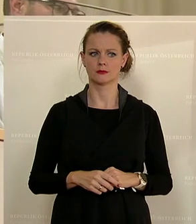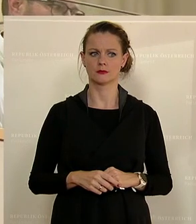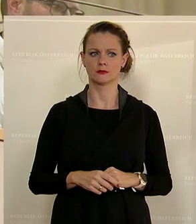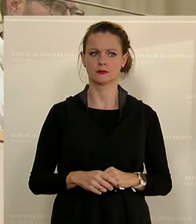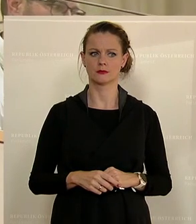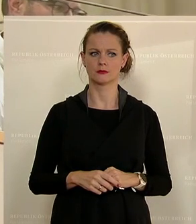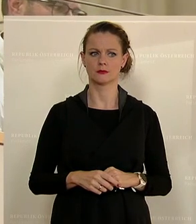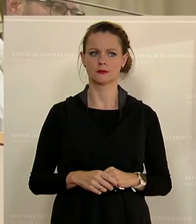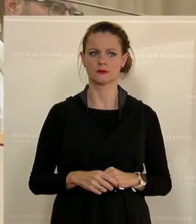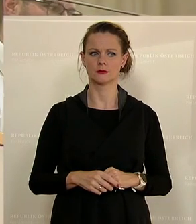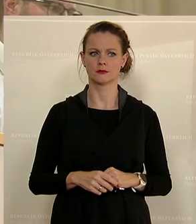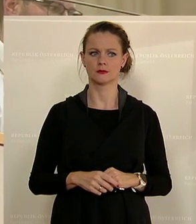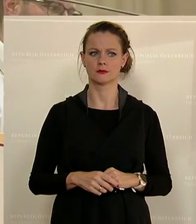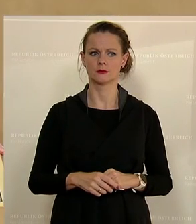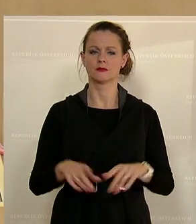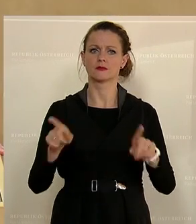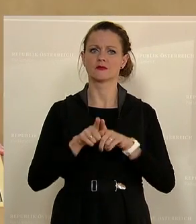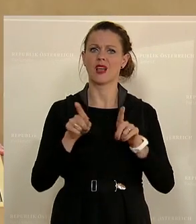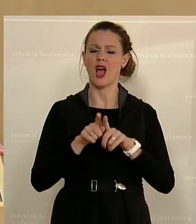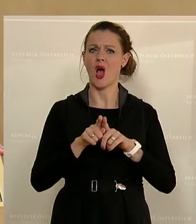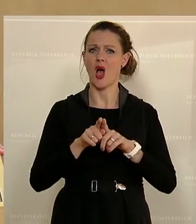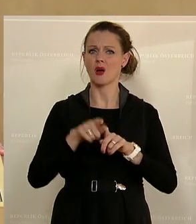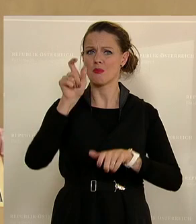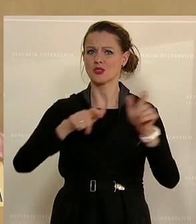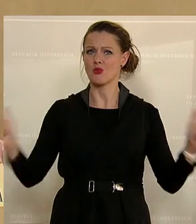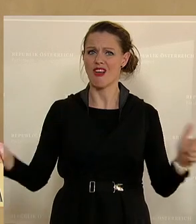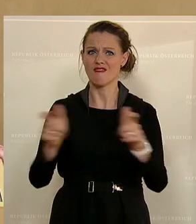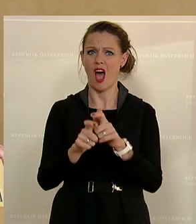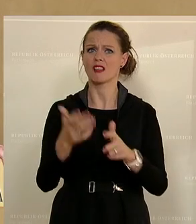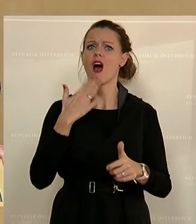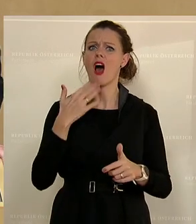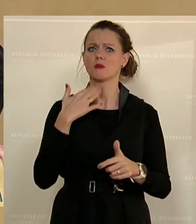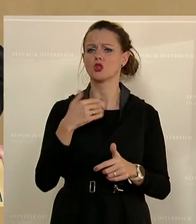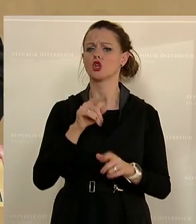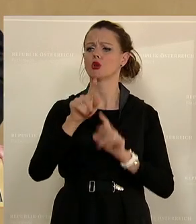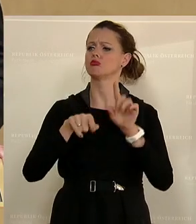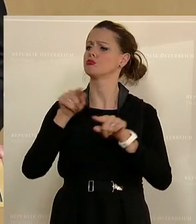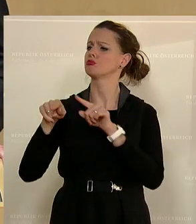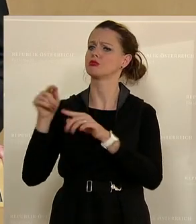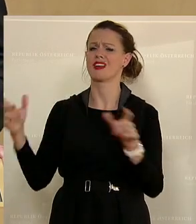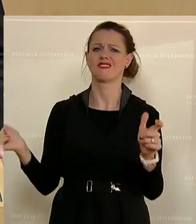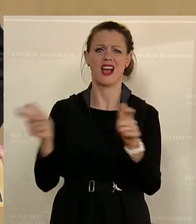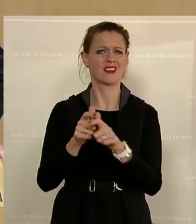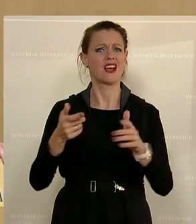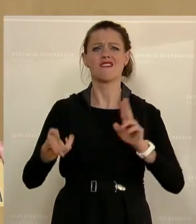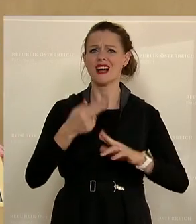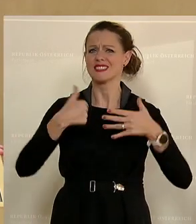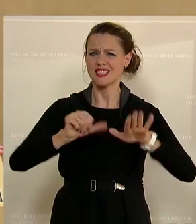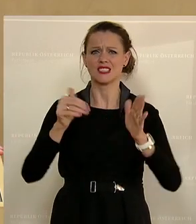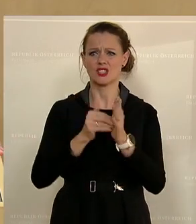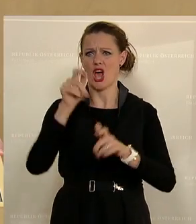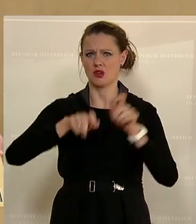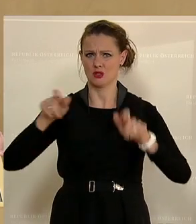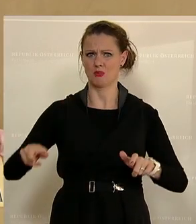Der sofortige Stopp der Verhaftungen, der willkürlichen Verhaftungen von nahezu 16.000 Menschen,